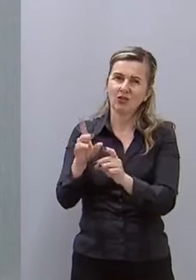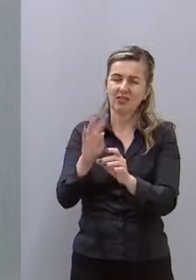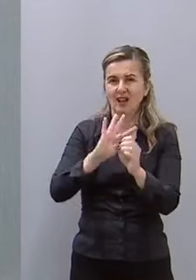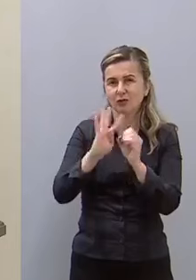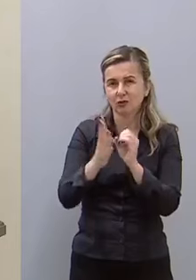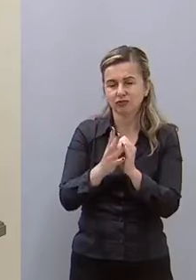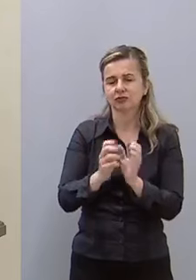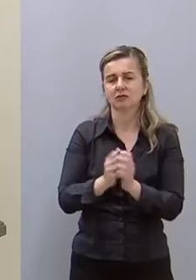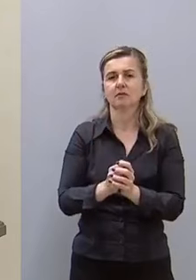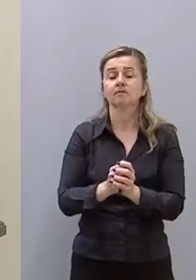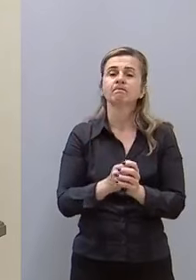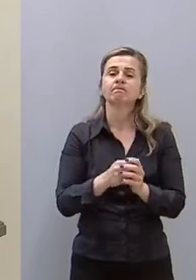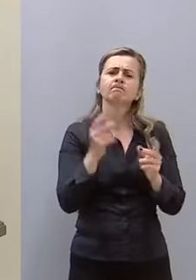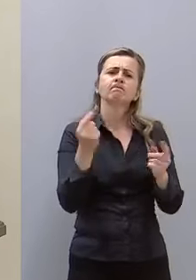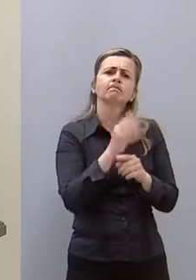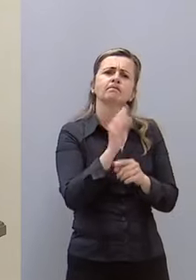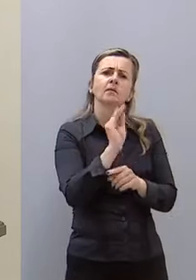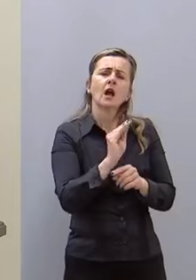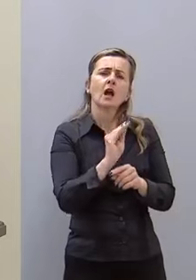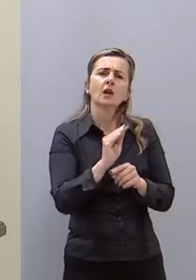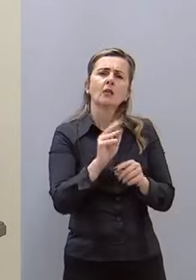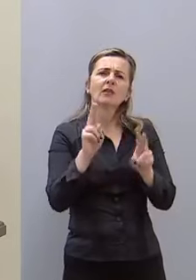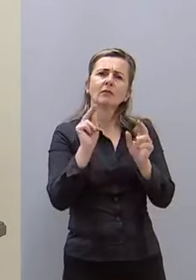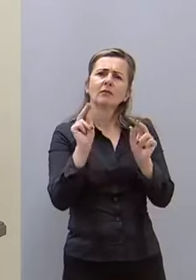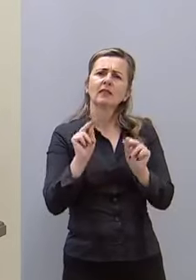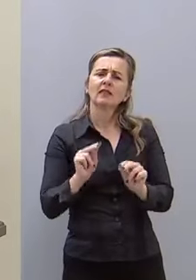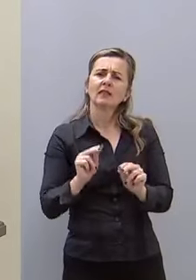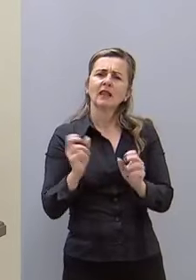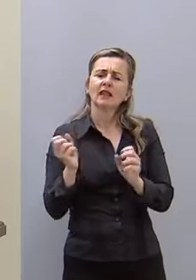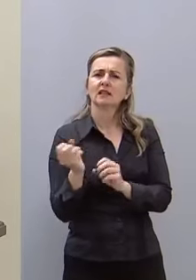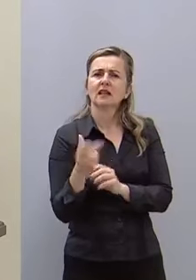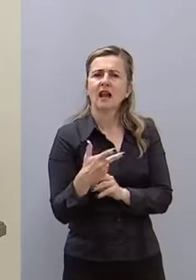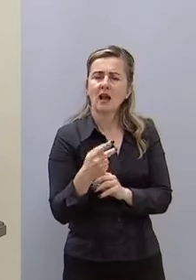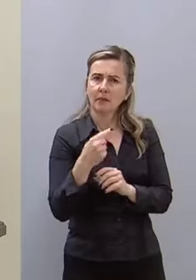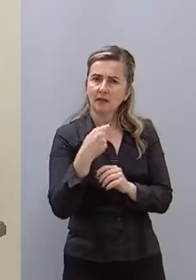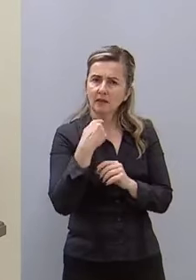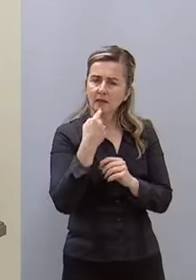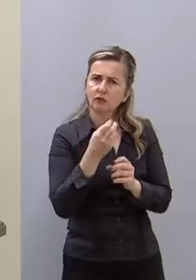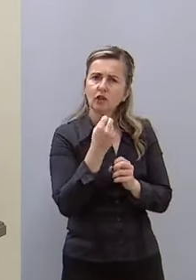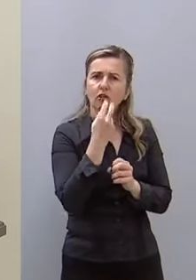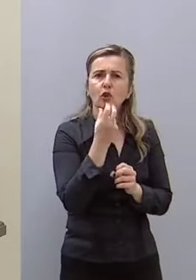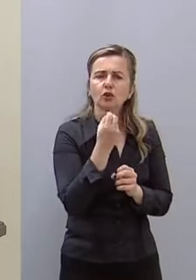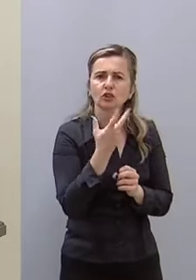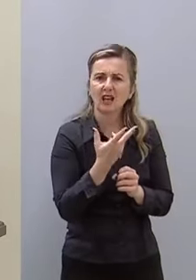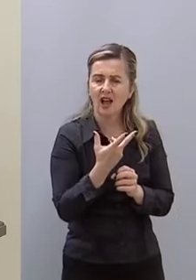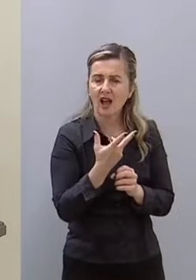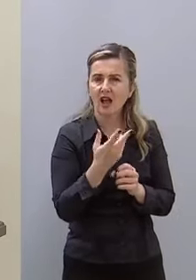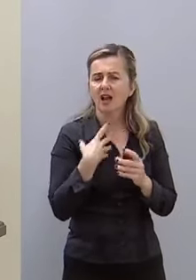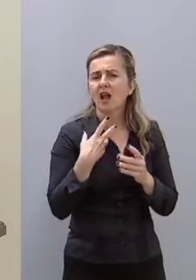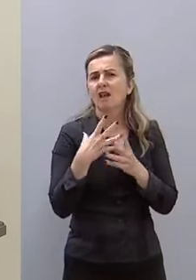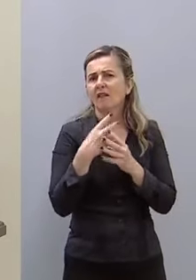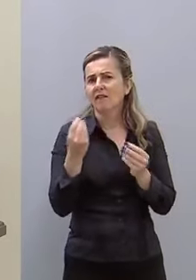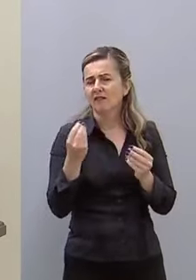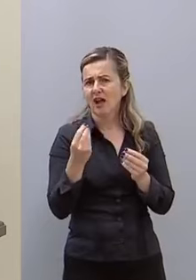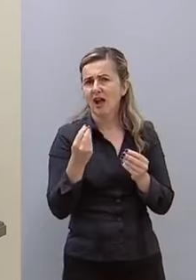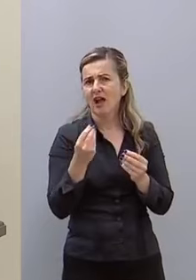test test e rapido in modo particolare si dice in toscana li fanno e il tampone a chi gli anticorpi